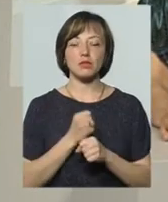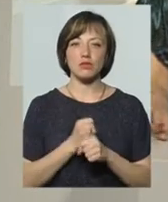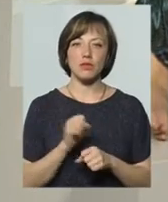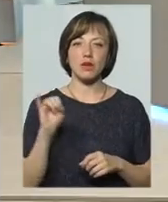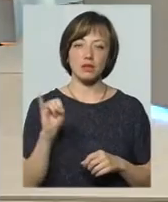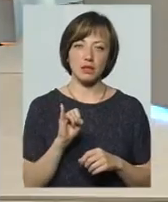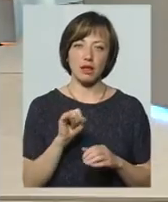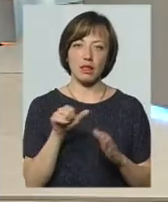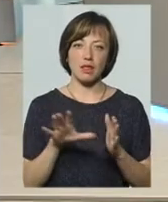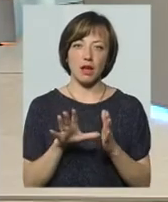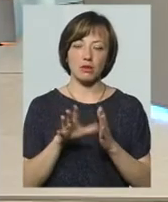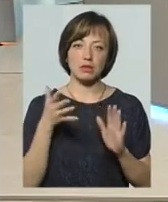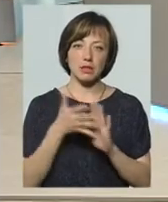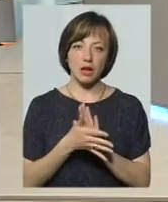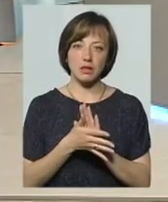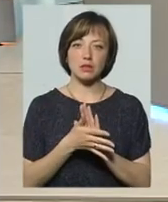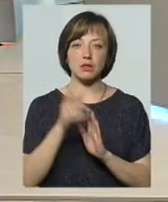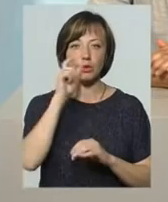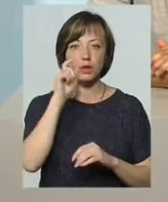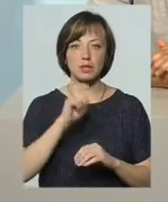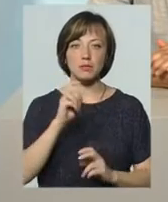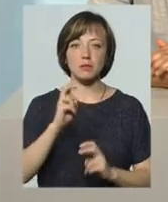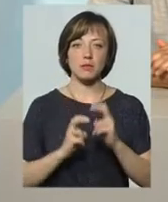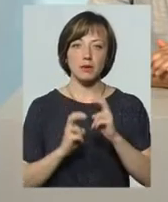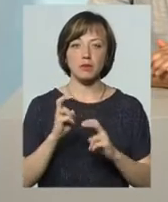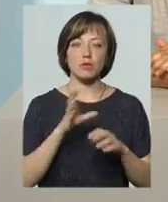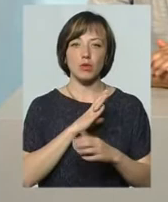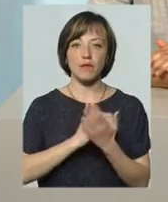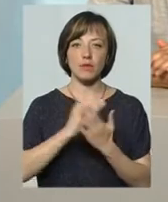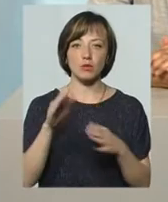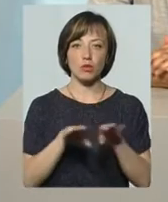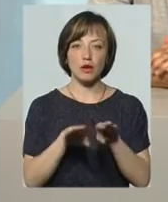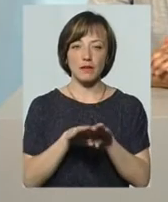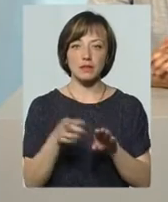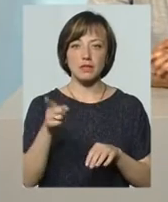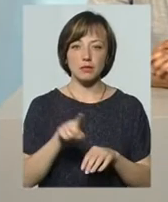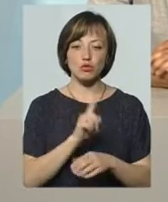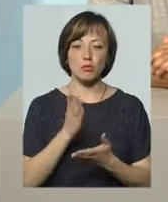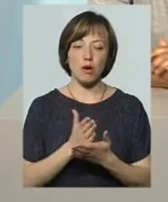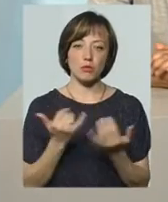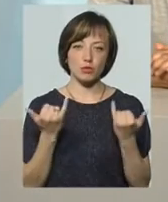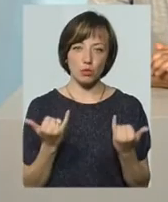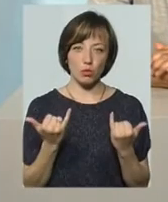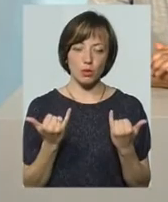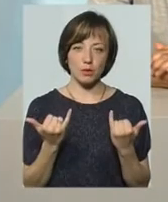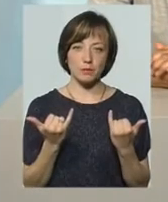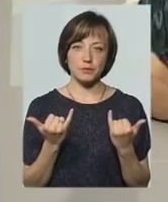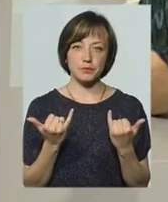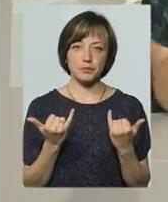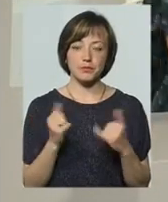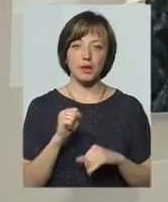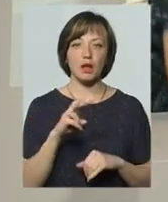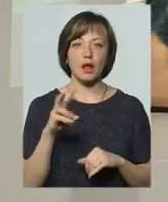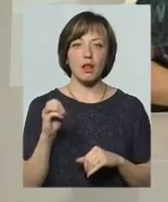і енергозатратність на українських підприємств була значно вища порівняно з тим, що маємо сьогодні.